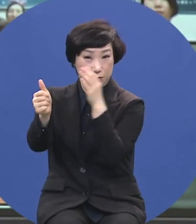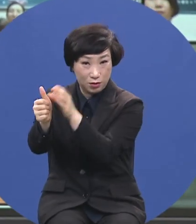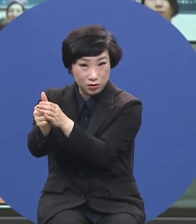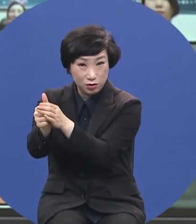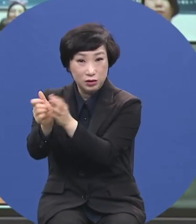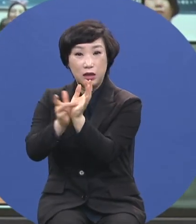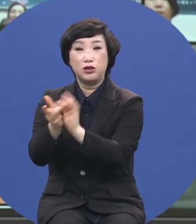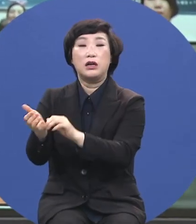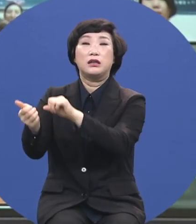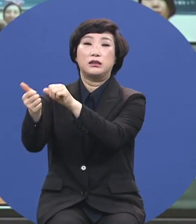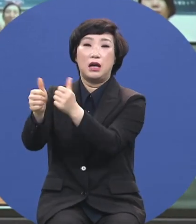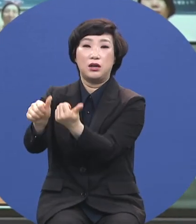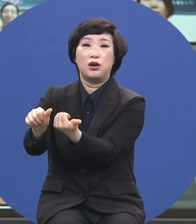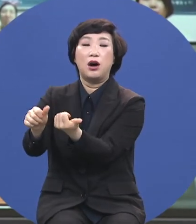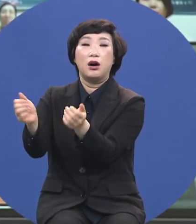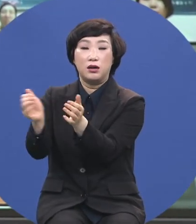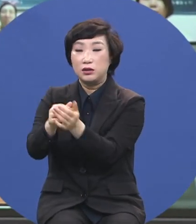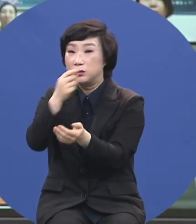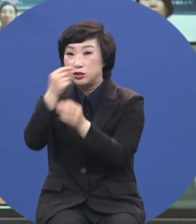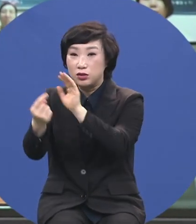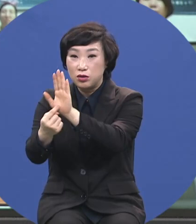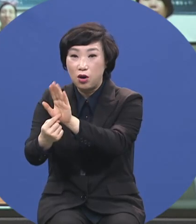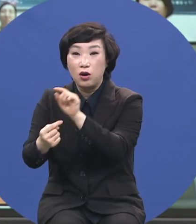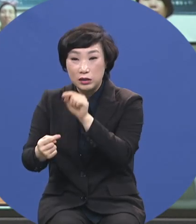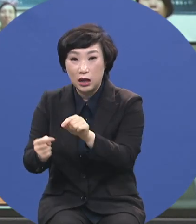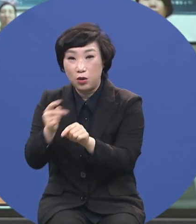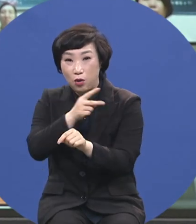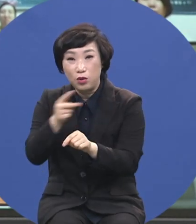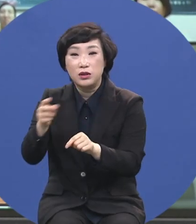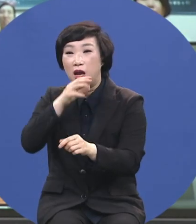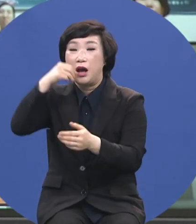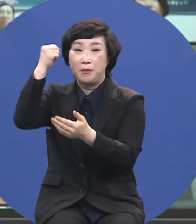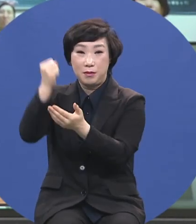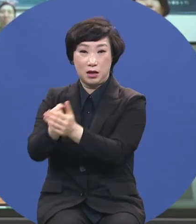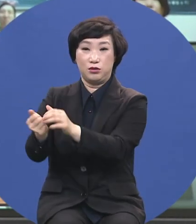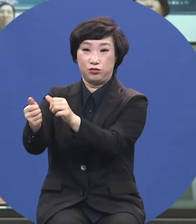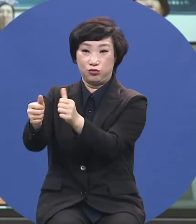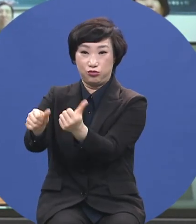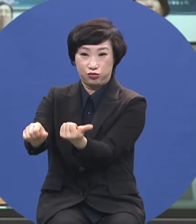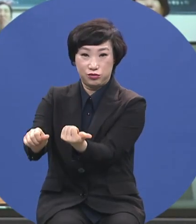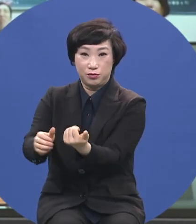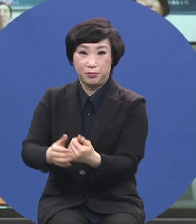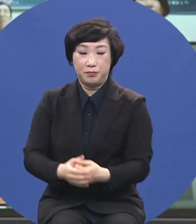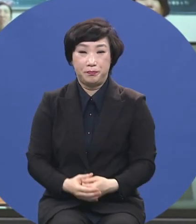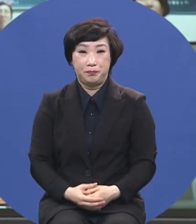자기가 담당하고 죽으셨다는 증거가 십자가의 죽음입니다.